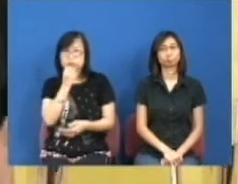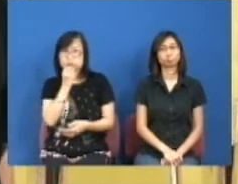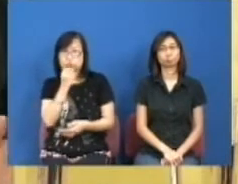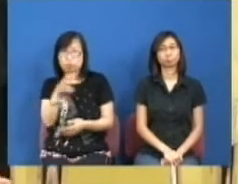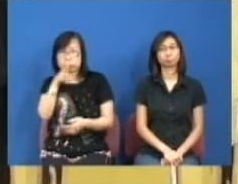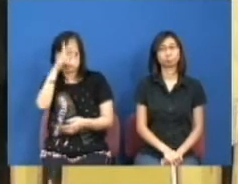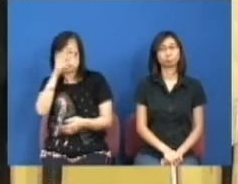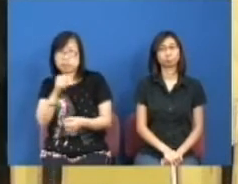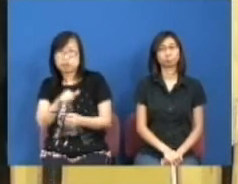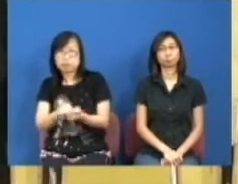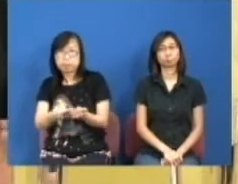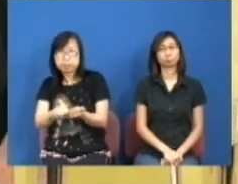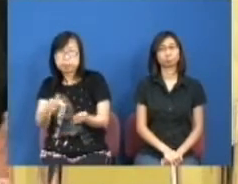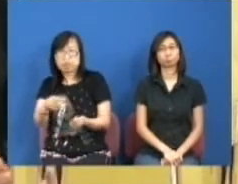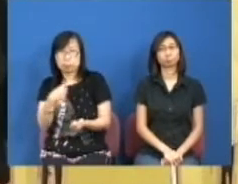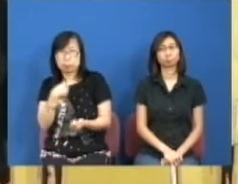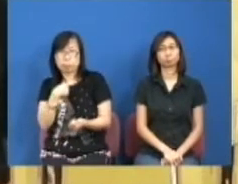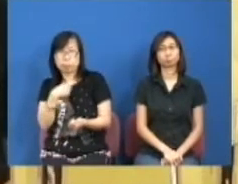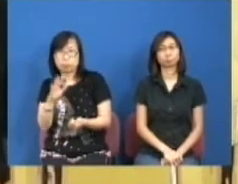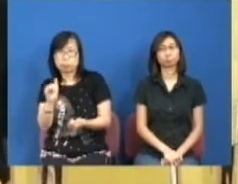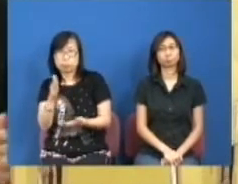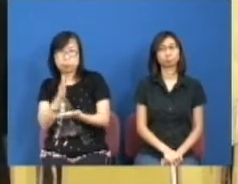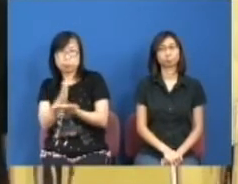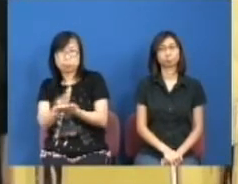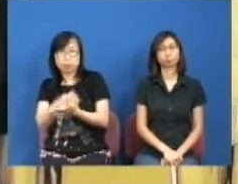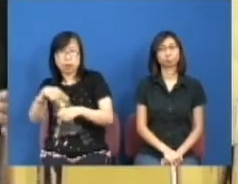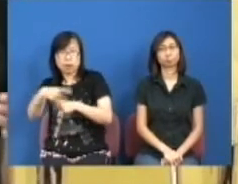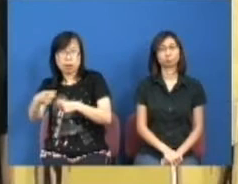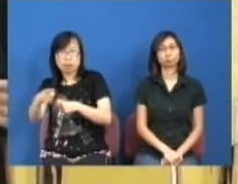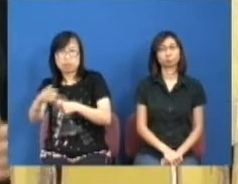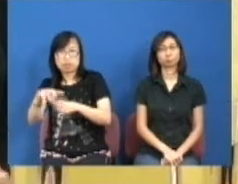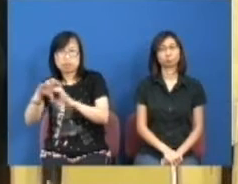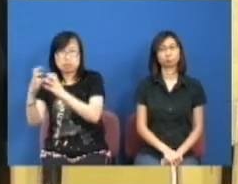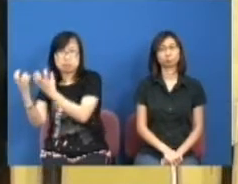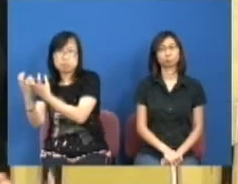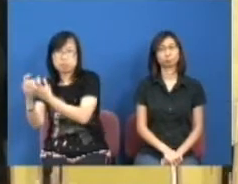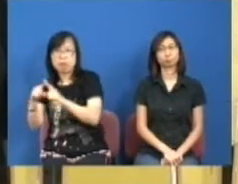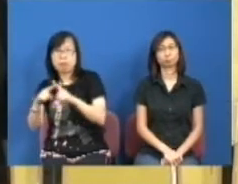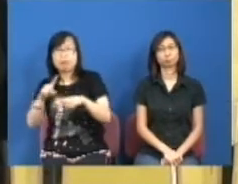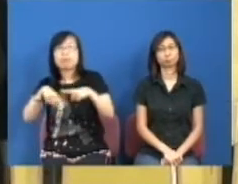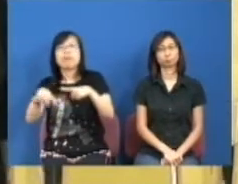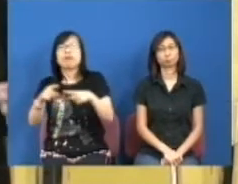者不是全國的人大政協都可以是不同的另外一些省份、市的人大的政協，